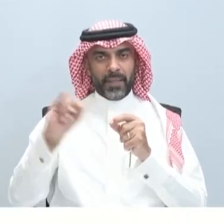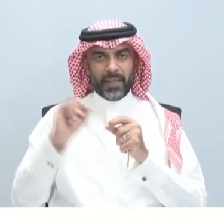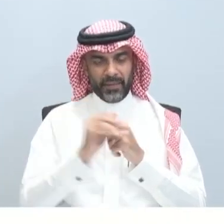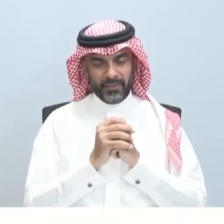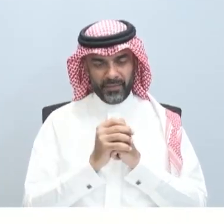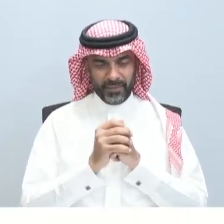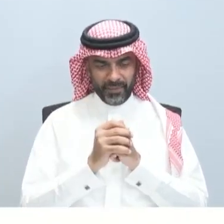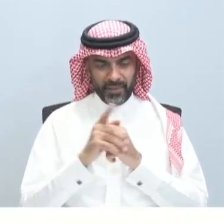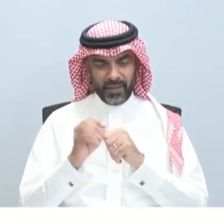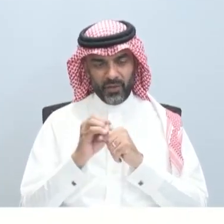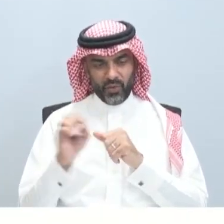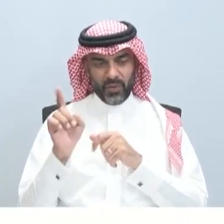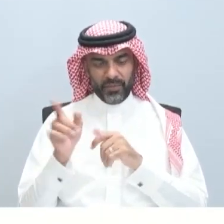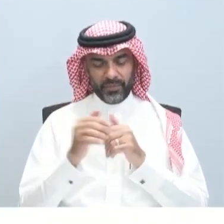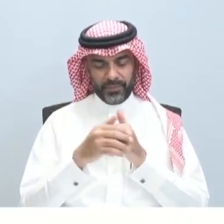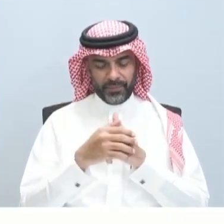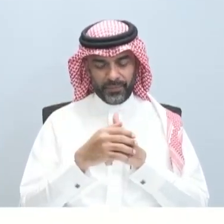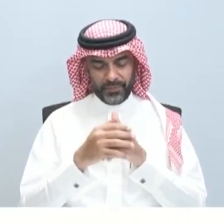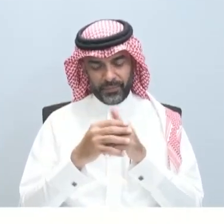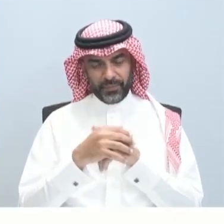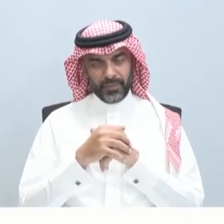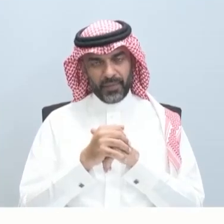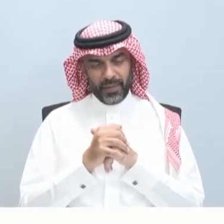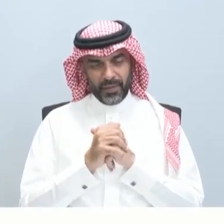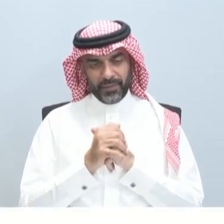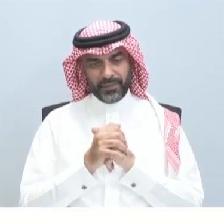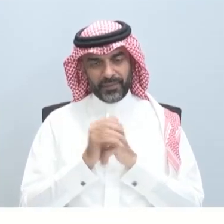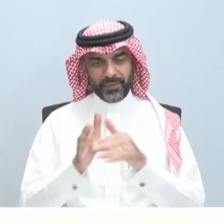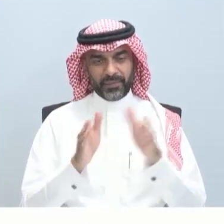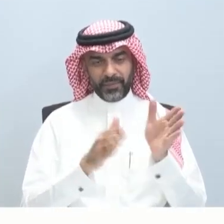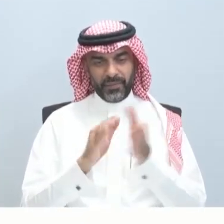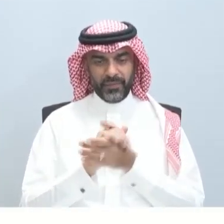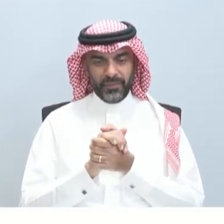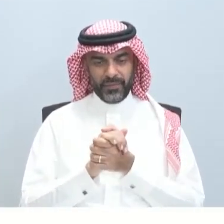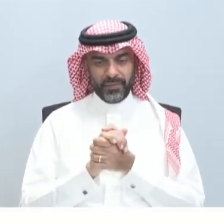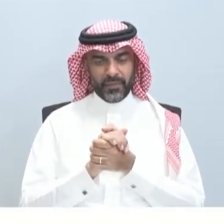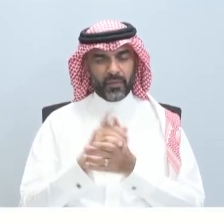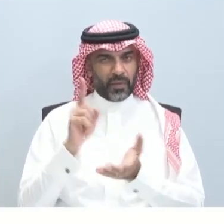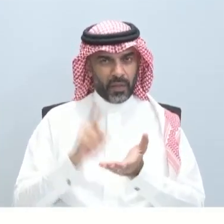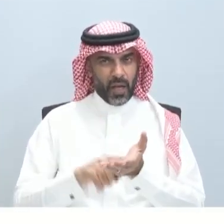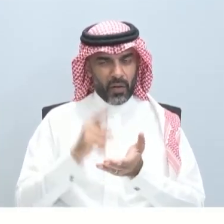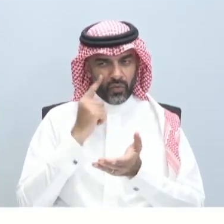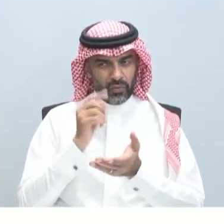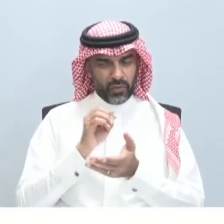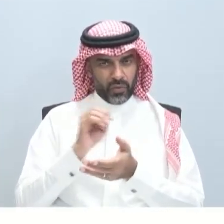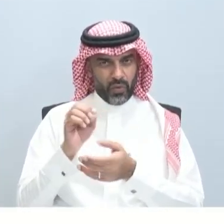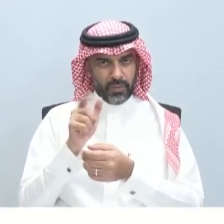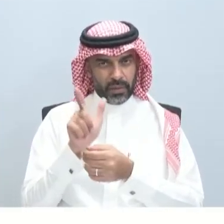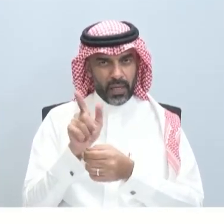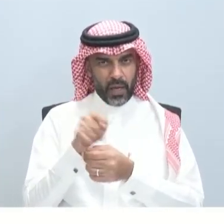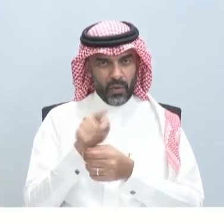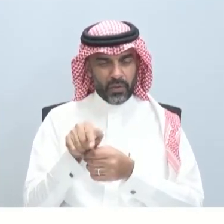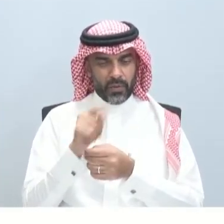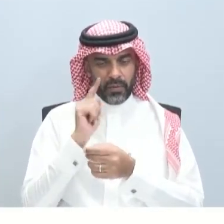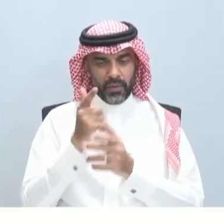بهذا الشكل اجبنا على هذا المثال ونستطيع ابنائي بناتي ان نتحقق من اجابتنا بهذا الشكل